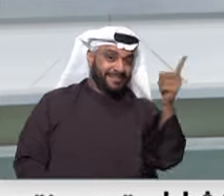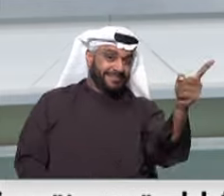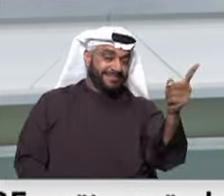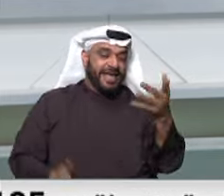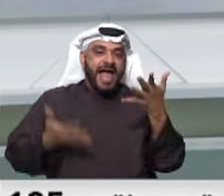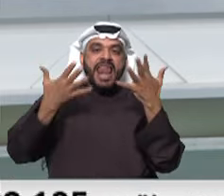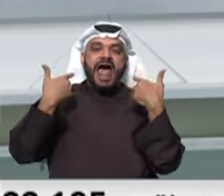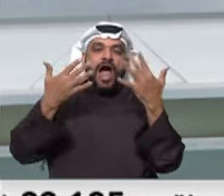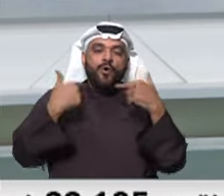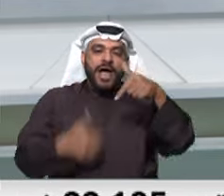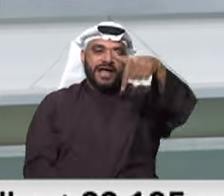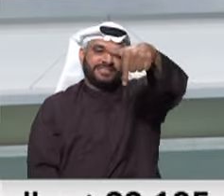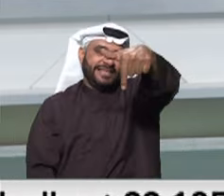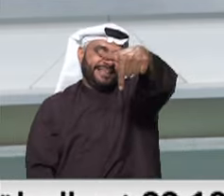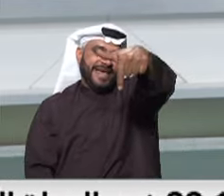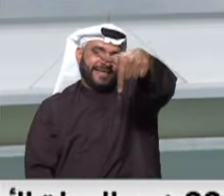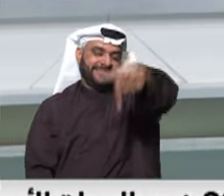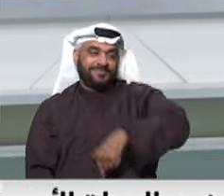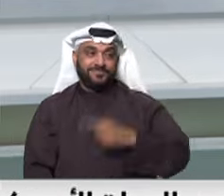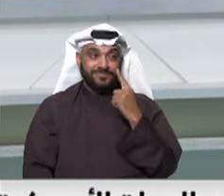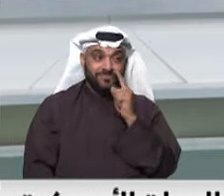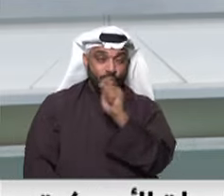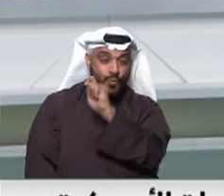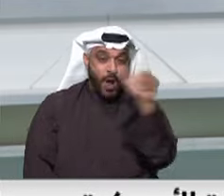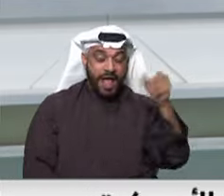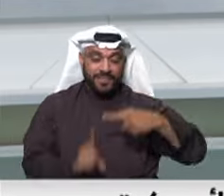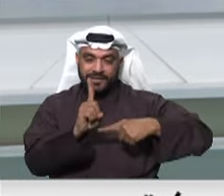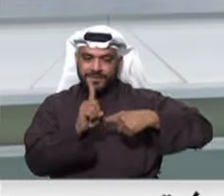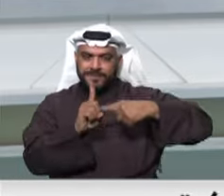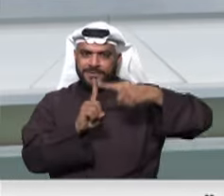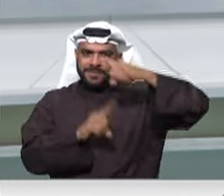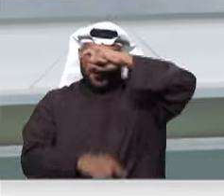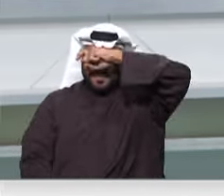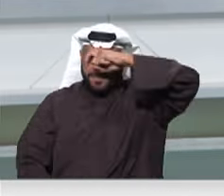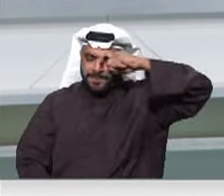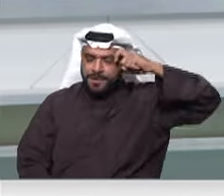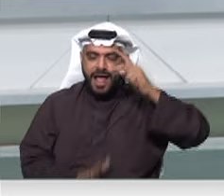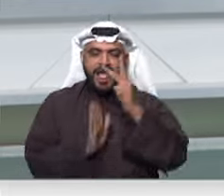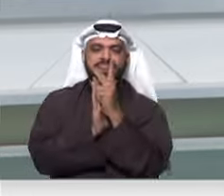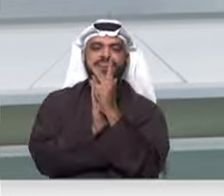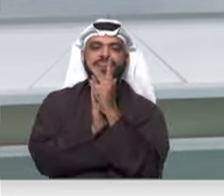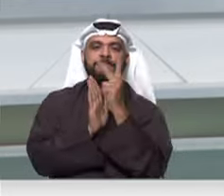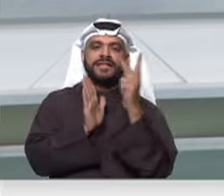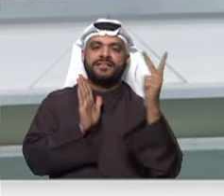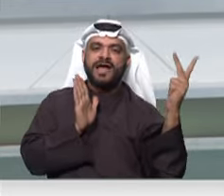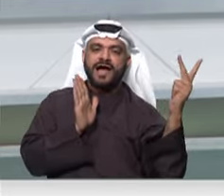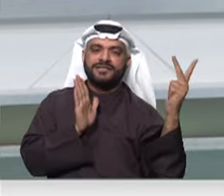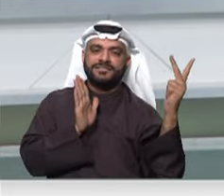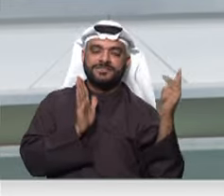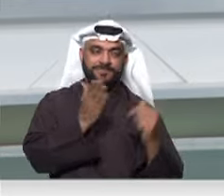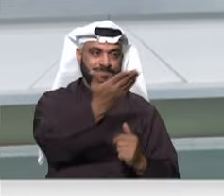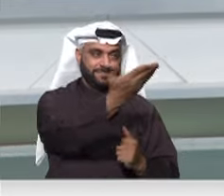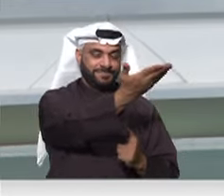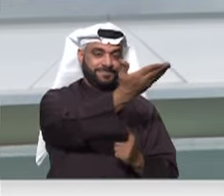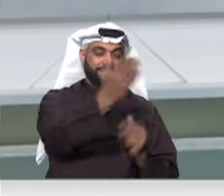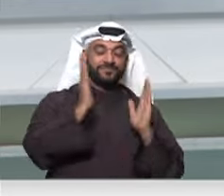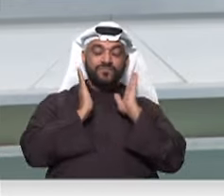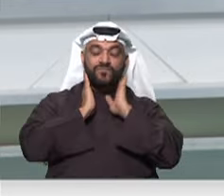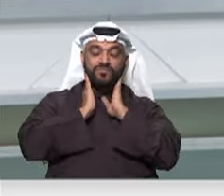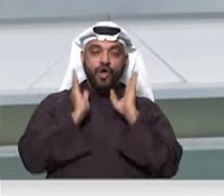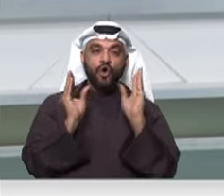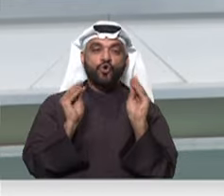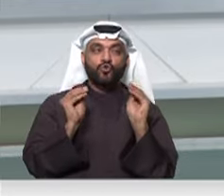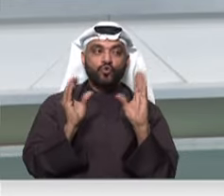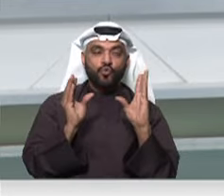درجة الحرارة الحالية 18 درجة مئوية، الرطوبة النسبية 65%، الرؤية الأفقية لا تزال جيدة تتجاوز